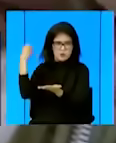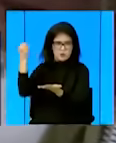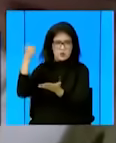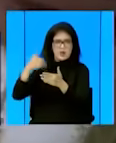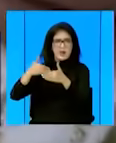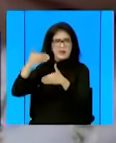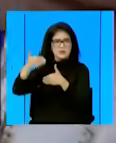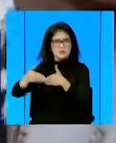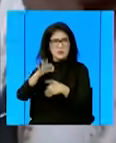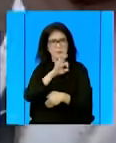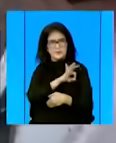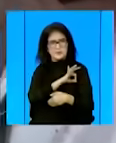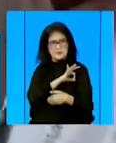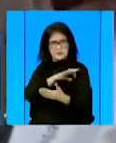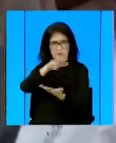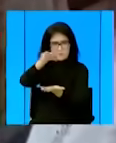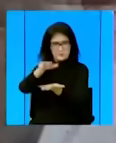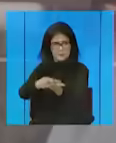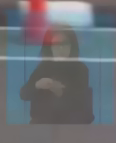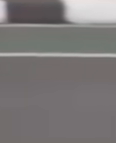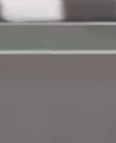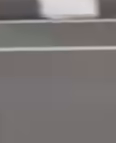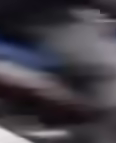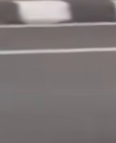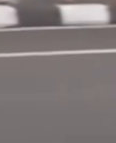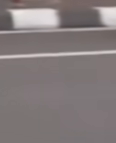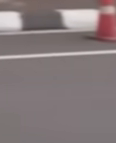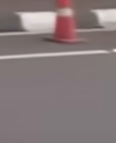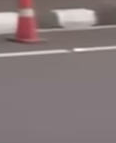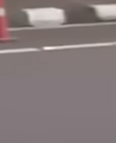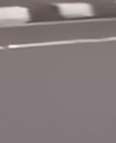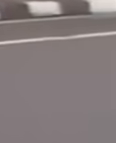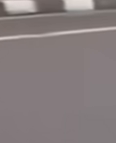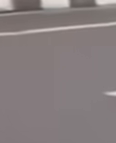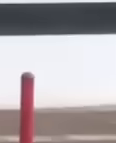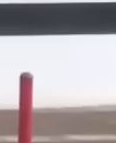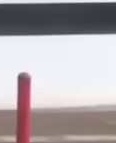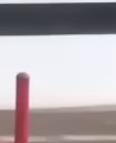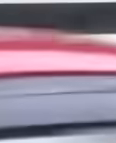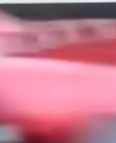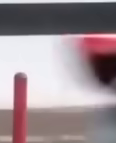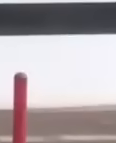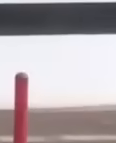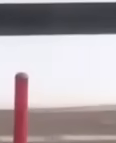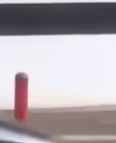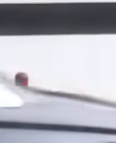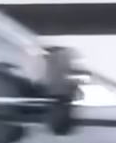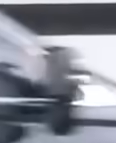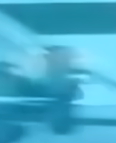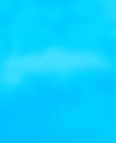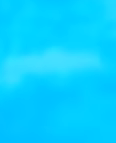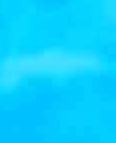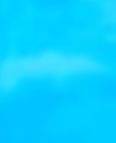akan dikeluarkan dalam beberapa hari ke depan. Tim Liputan iNews melaporkan.